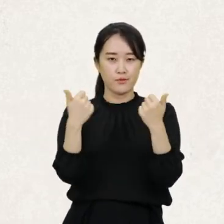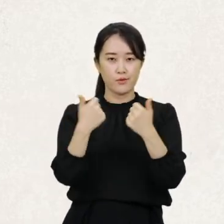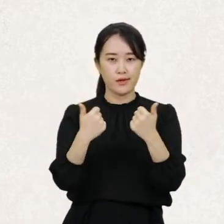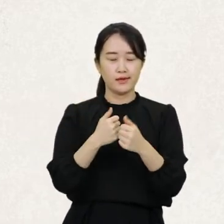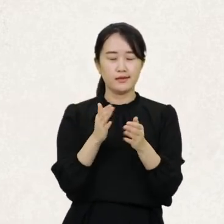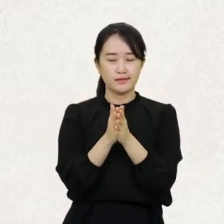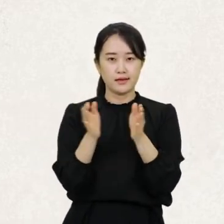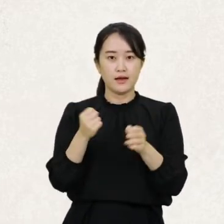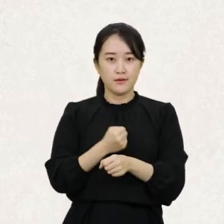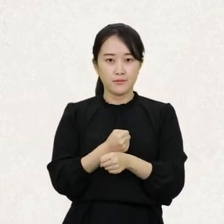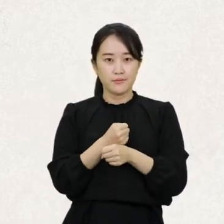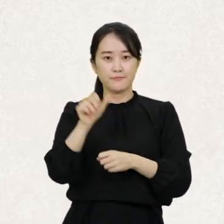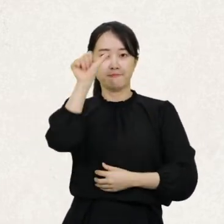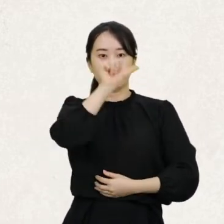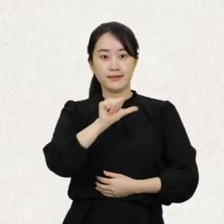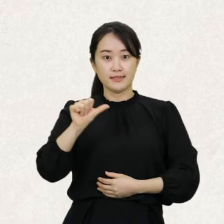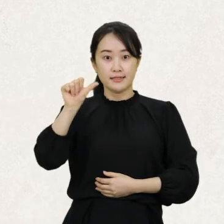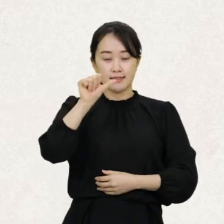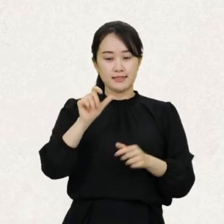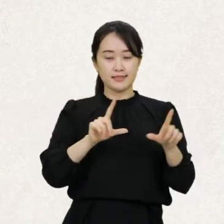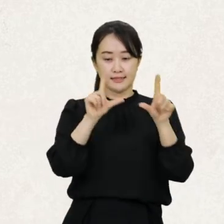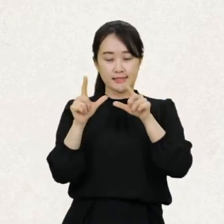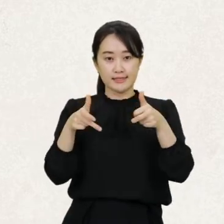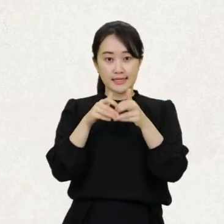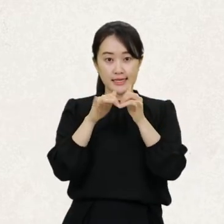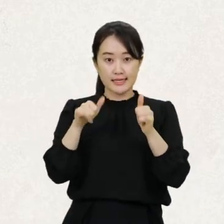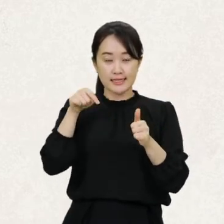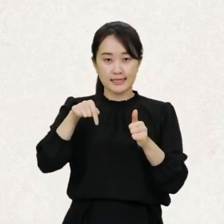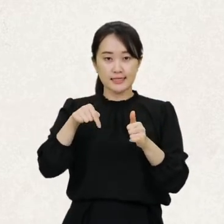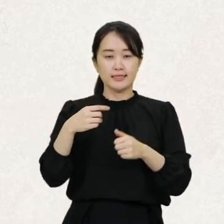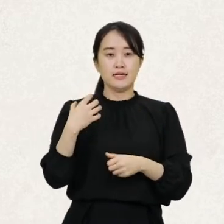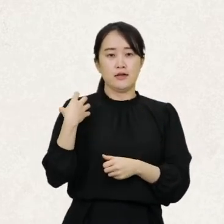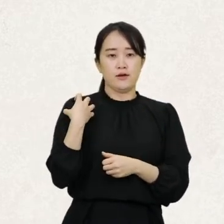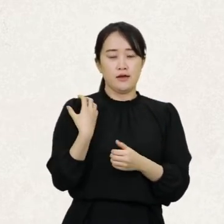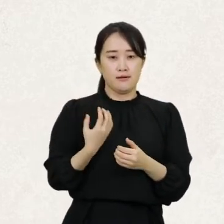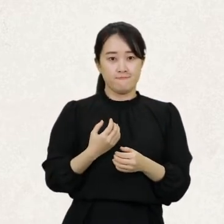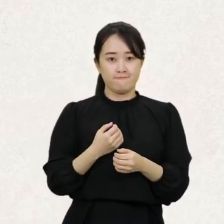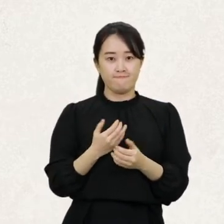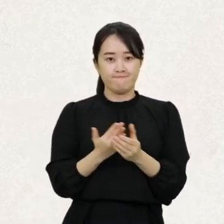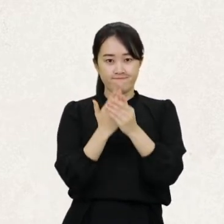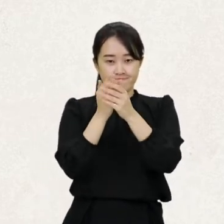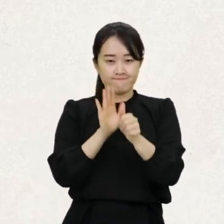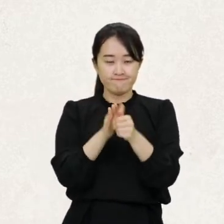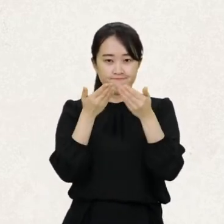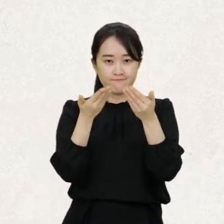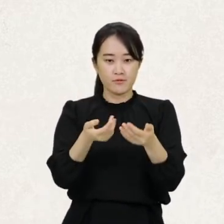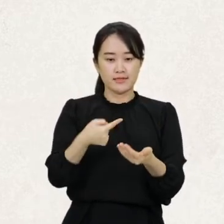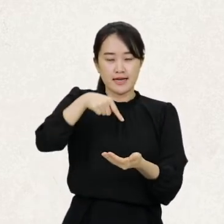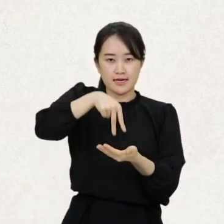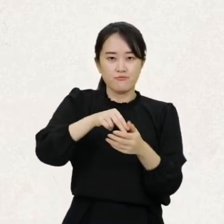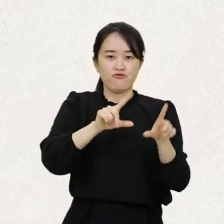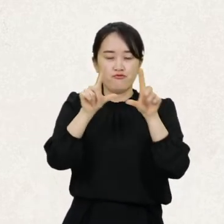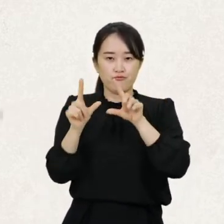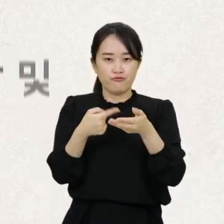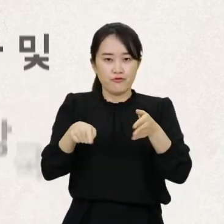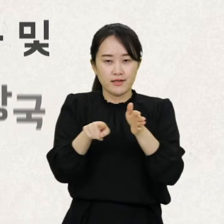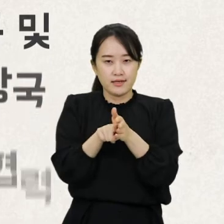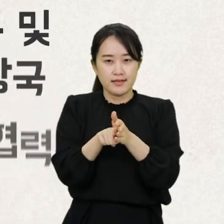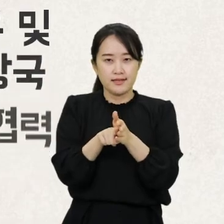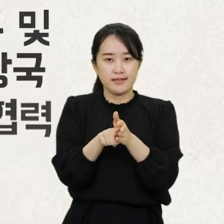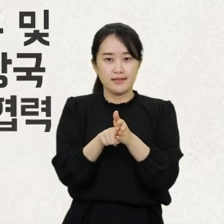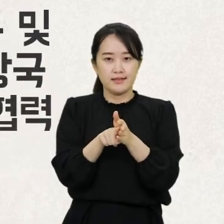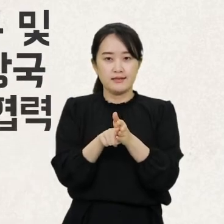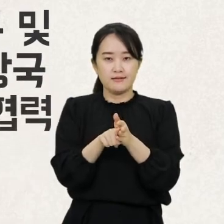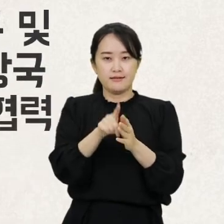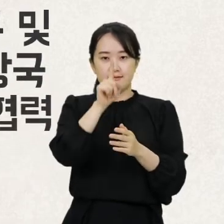지원하며 아태 지역에 거주하는 장애인들의 역량을 강화하고 자립생활을 실현할 수 있도록 국제기구